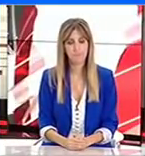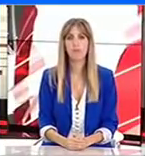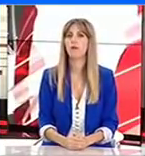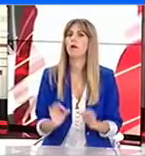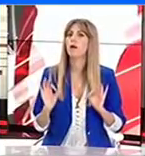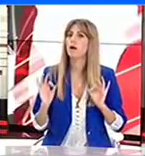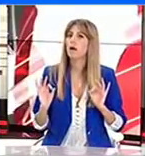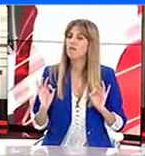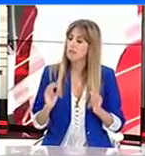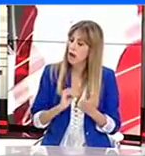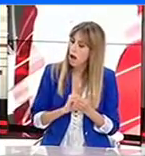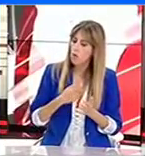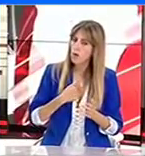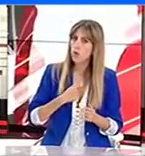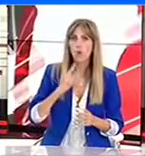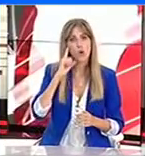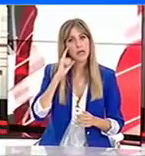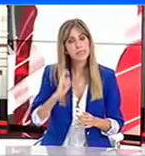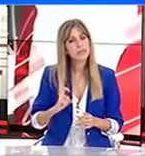γνωρίζω επίσης ότι